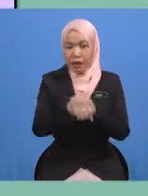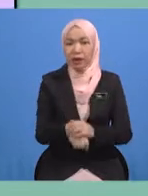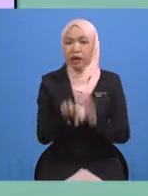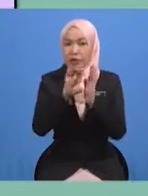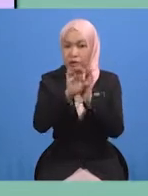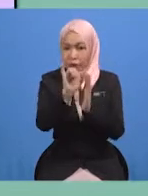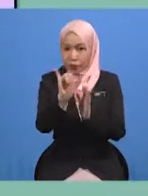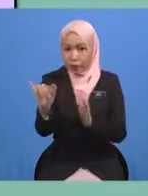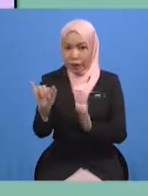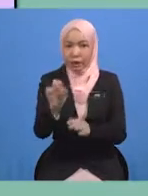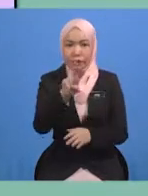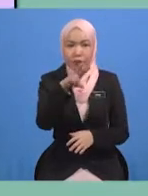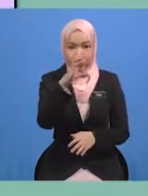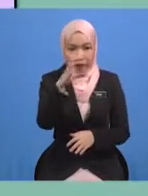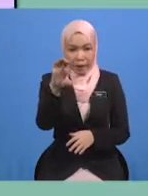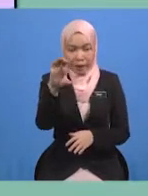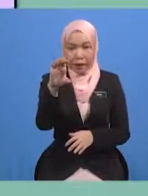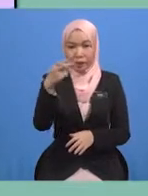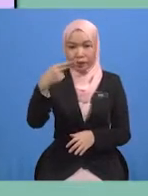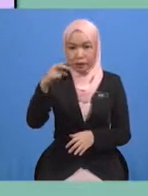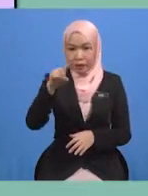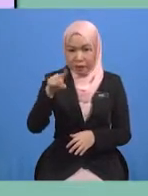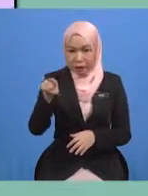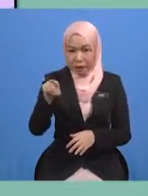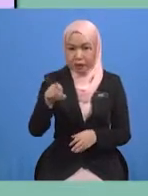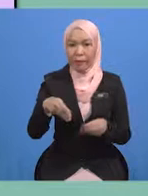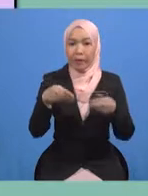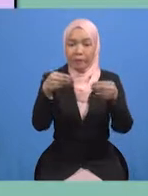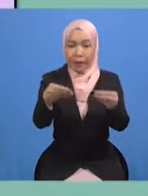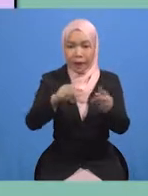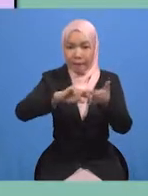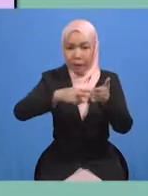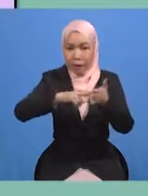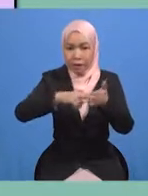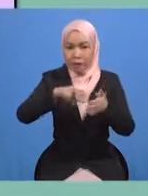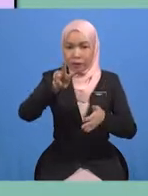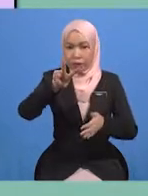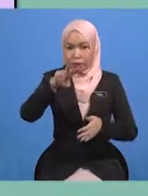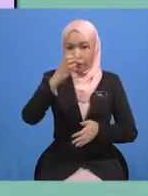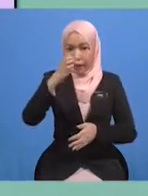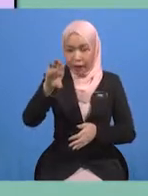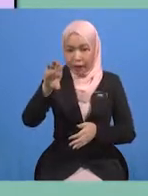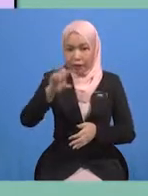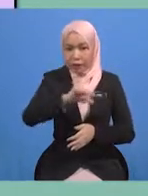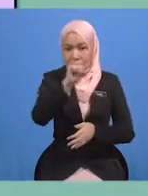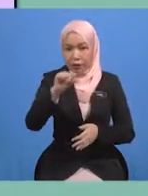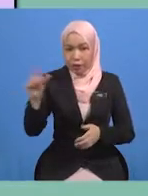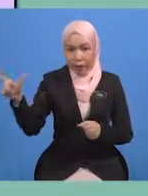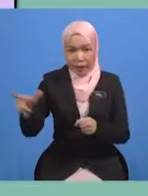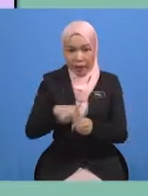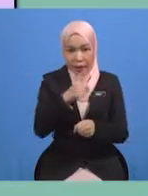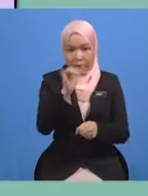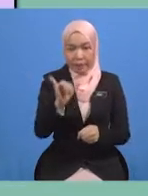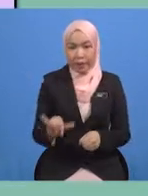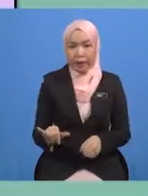Misalnya, 200 Hertz memberi maksud 200 gelombang